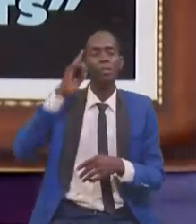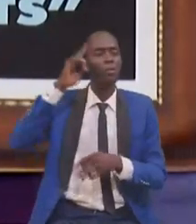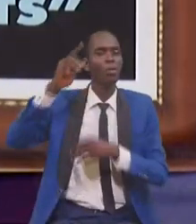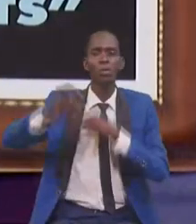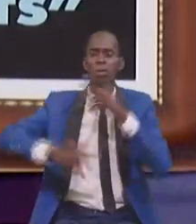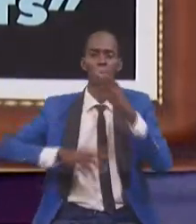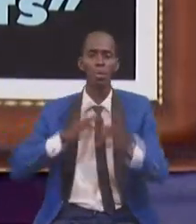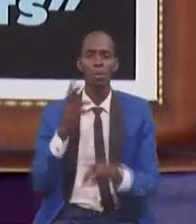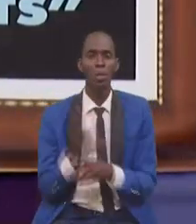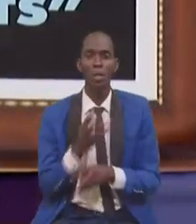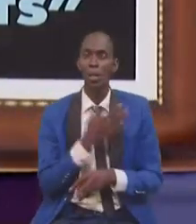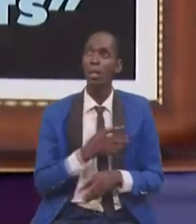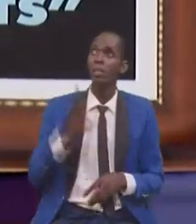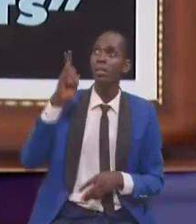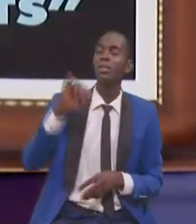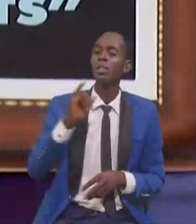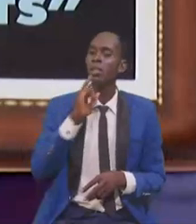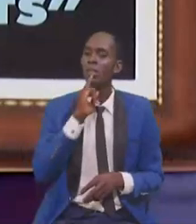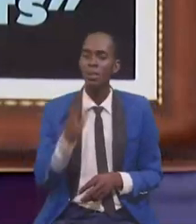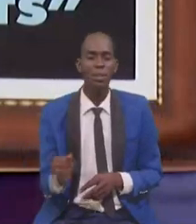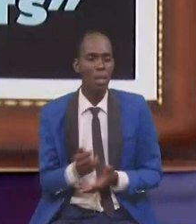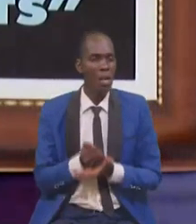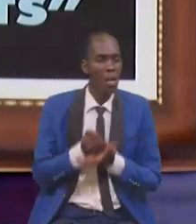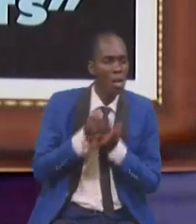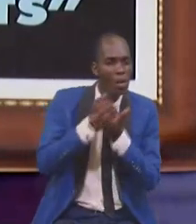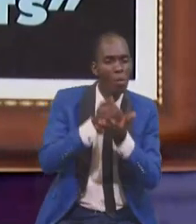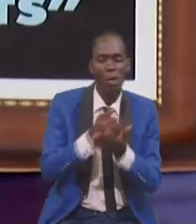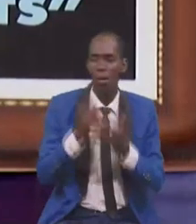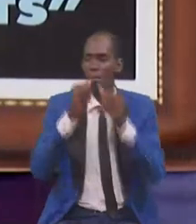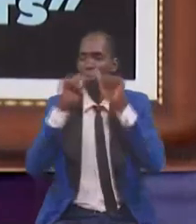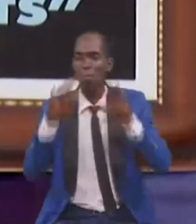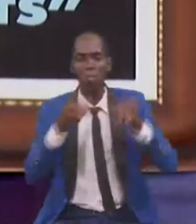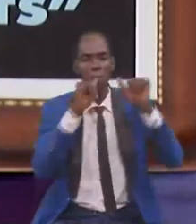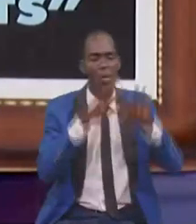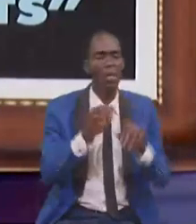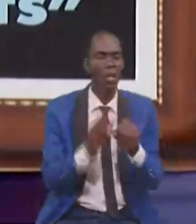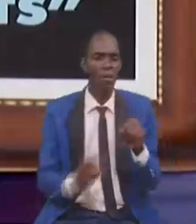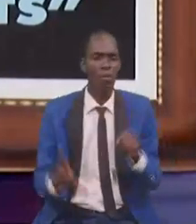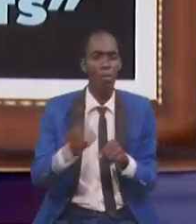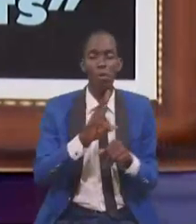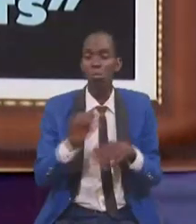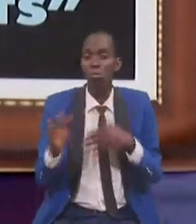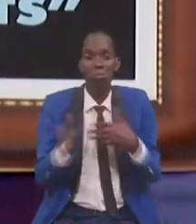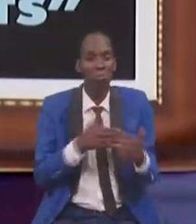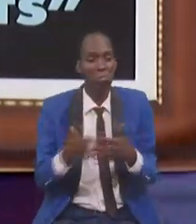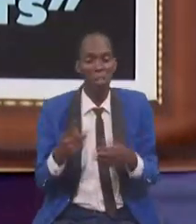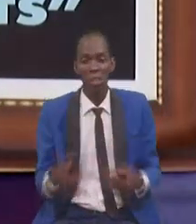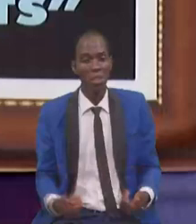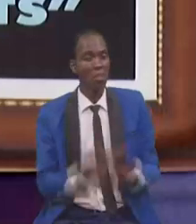universel. Et il aide et bénit tout le monde. Et quel que soit le